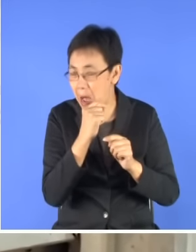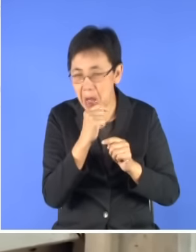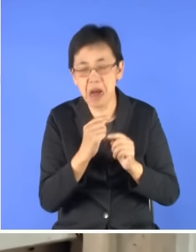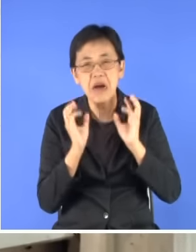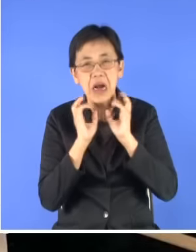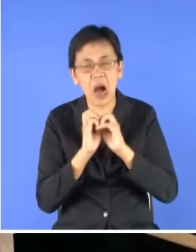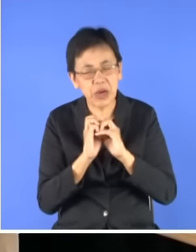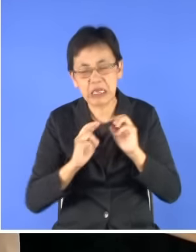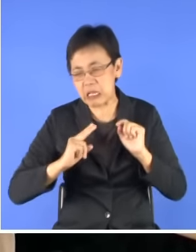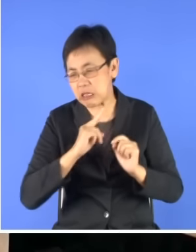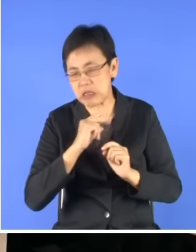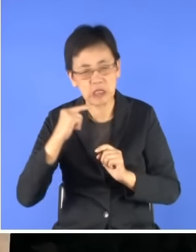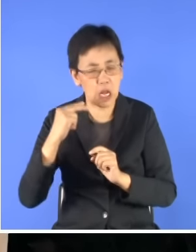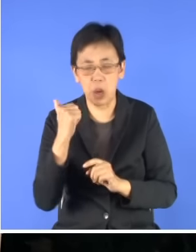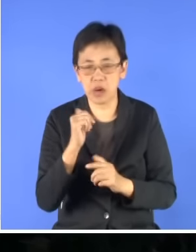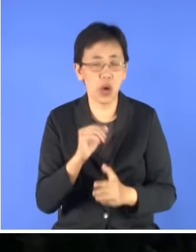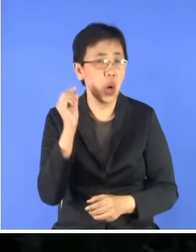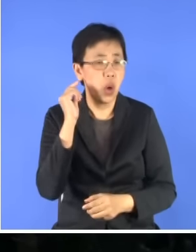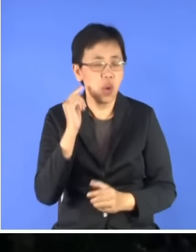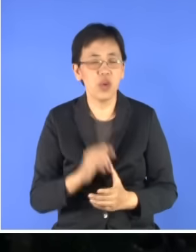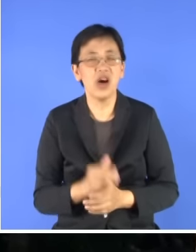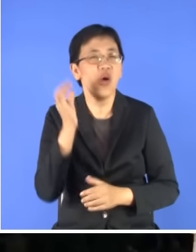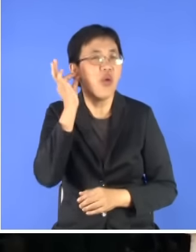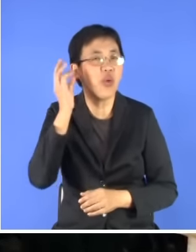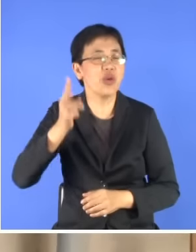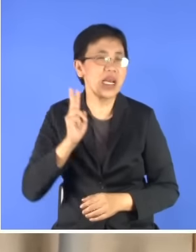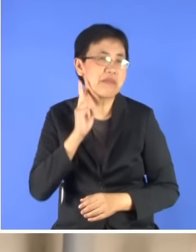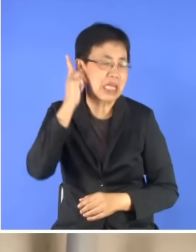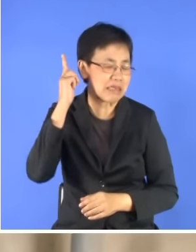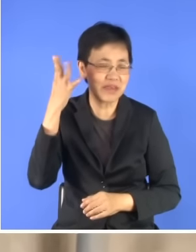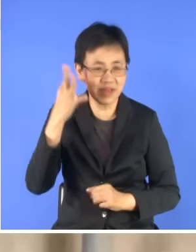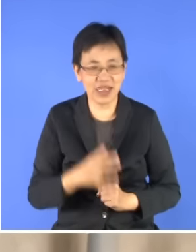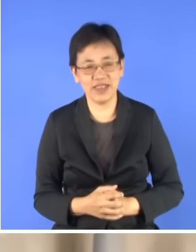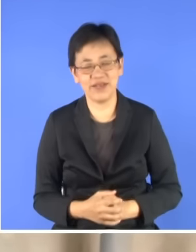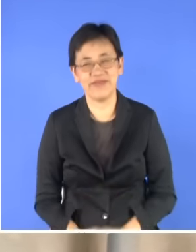ย ตัดหูเป็นไง หูยังอยู่ฮะ หรือว่าหูเป็นกลิบเลย